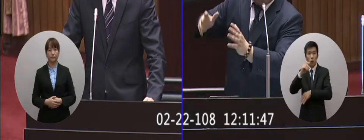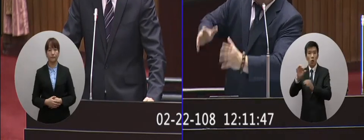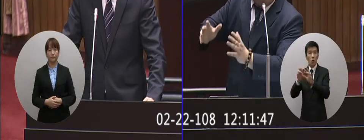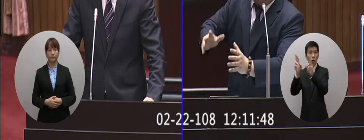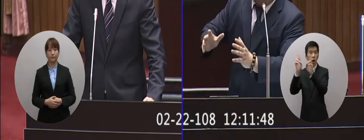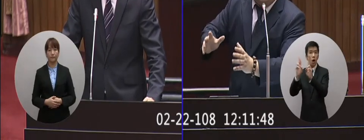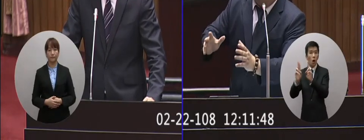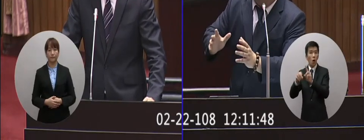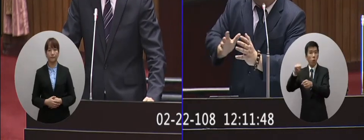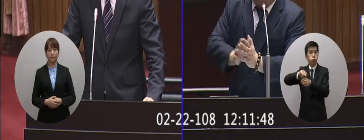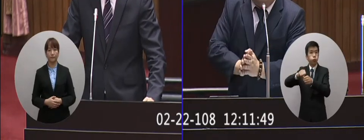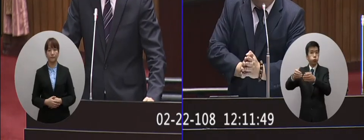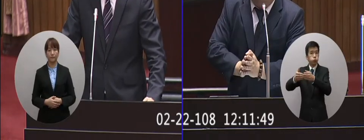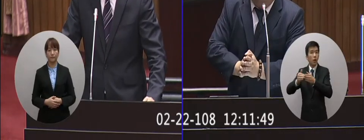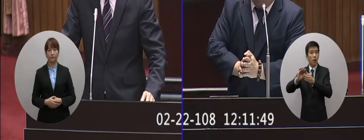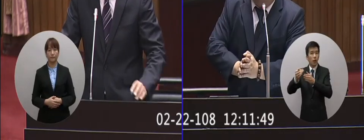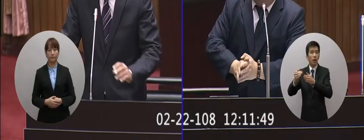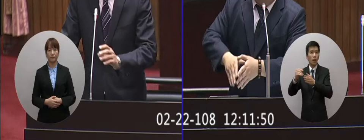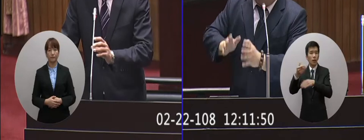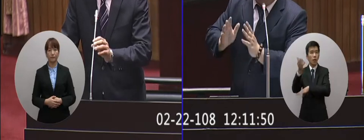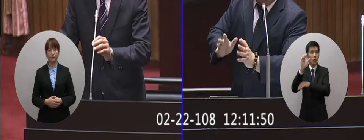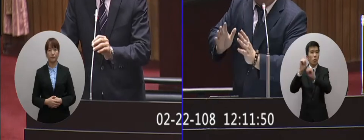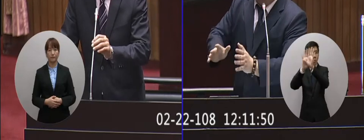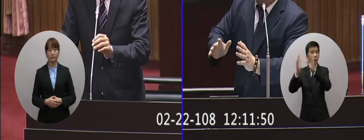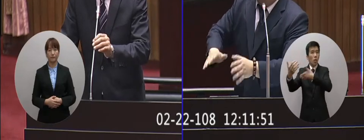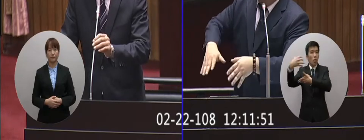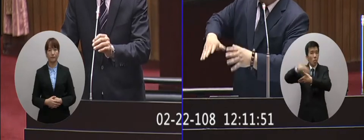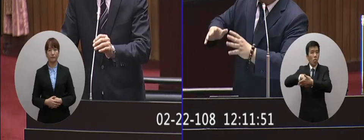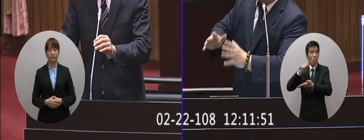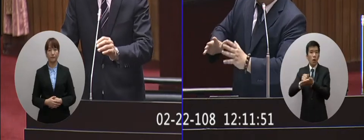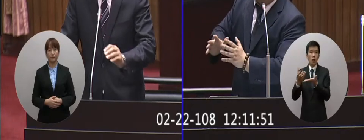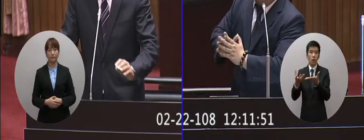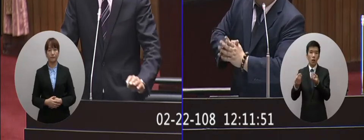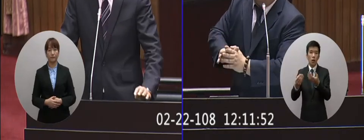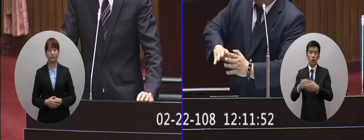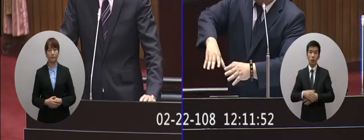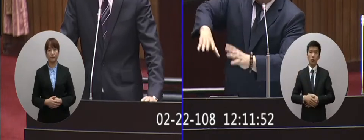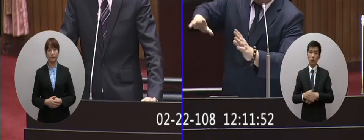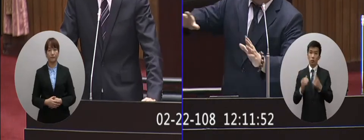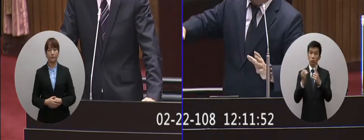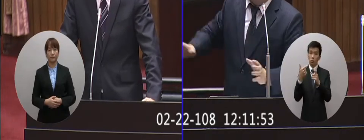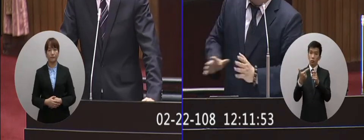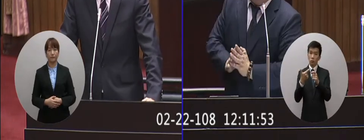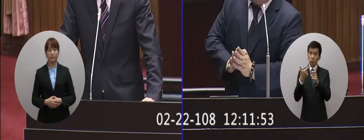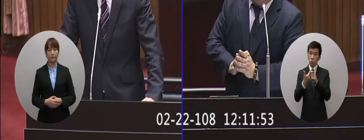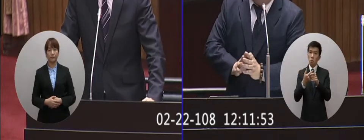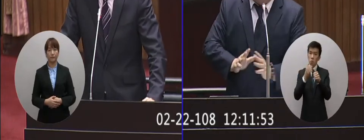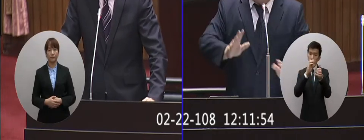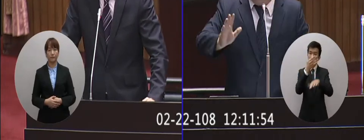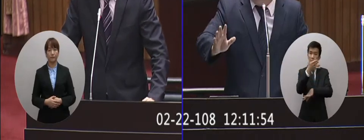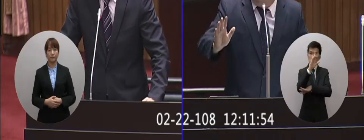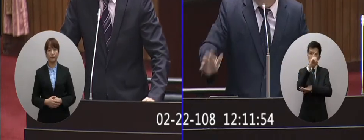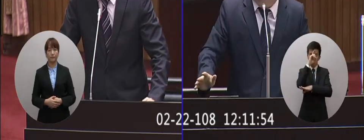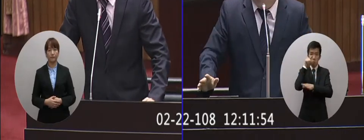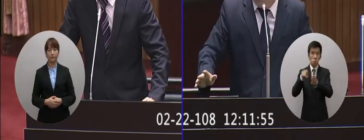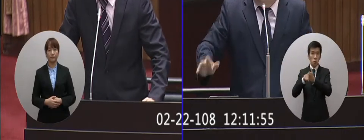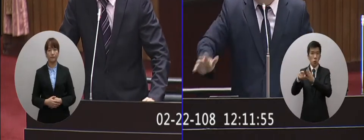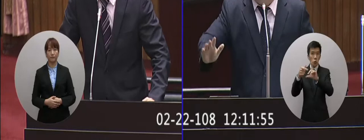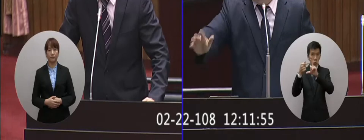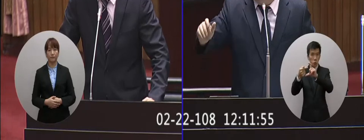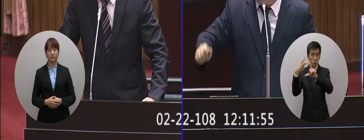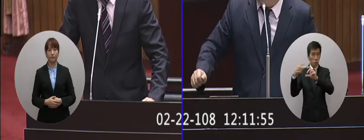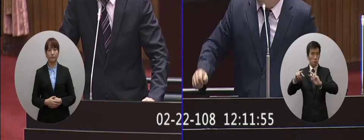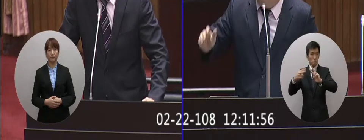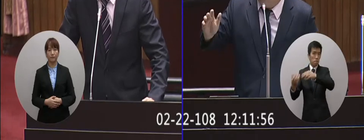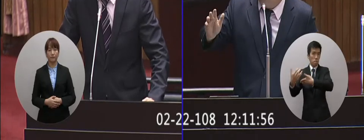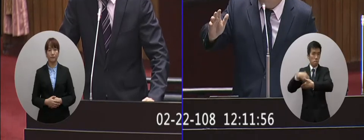但是它没有被纳入到专区。那我们在106年的时候，我们也拜托嘉义县政府把这个专区的部分要予以调整。啊，